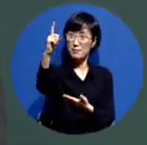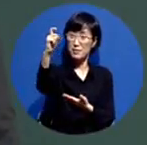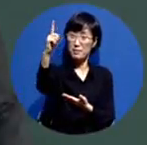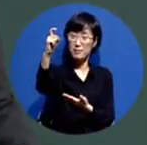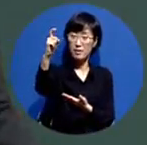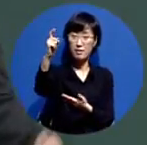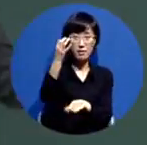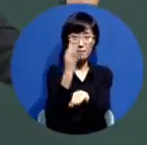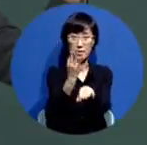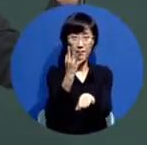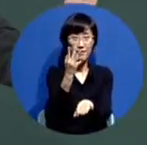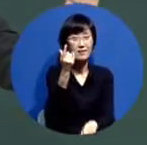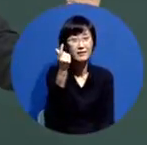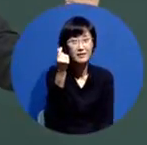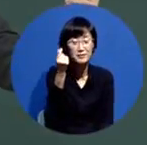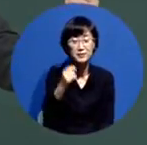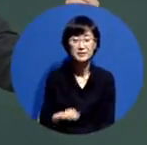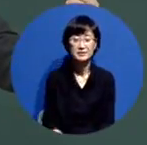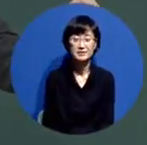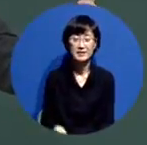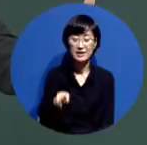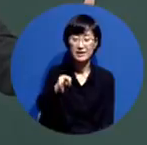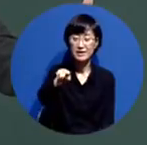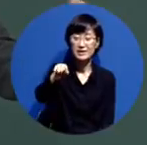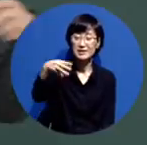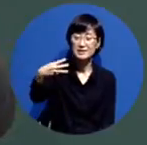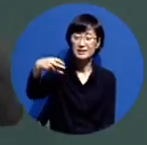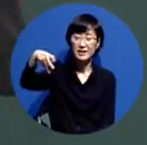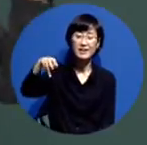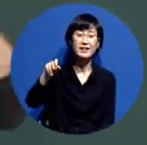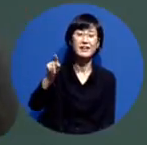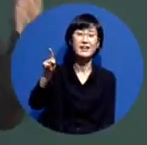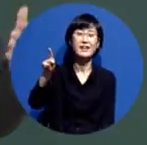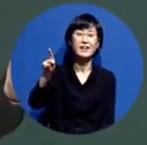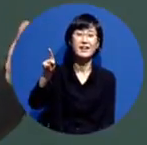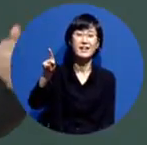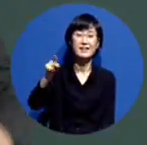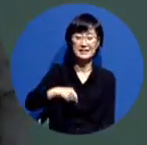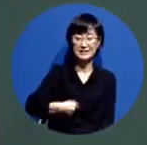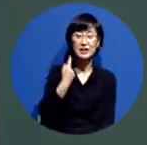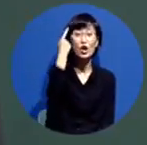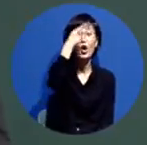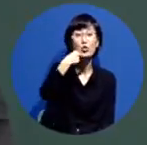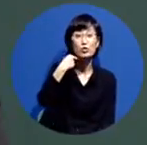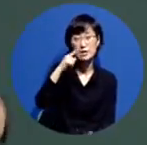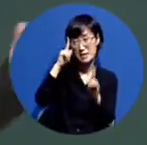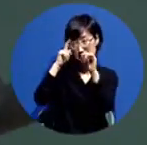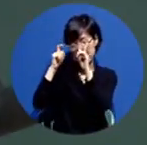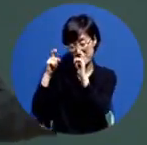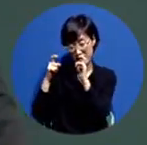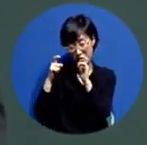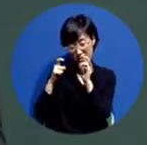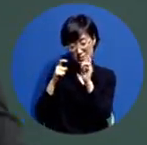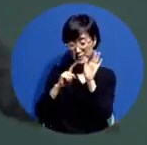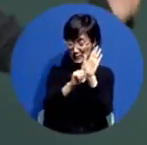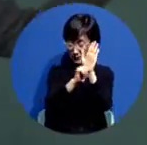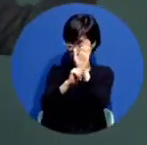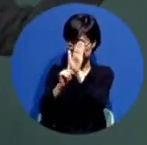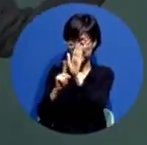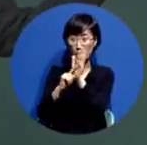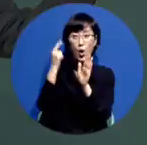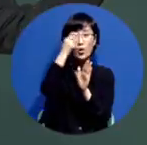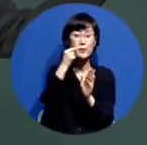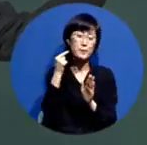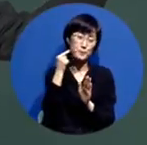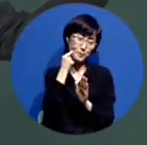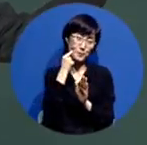我说这是什么棒啊？说自拍棒. 그래, 셀카 그 뭡니까 이미지, 예, 자기 메이킹을 하는, 자기 자신을 나타내는 아주